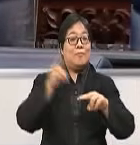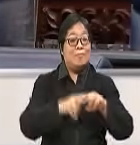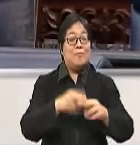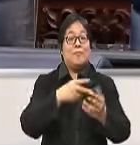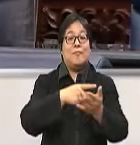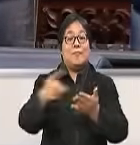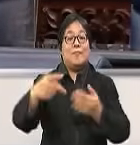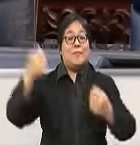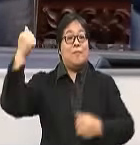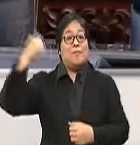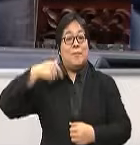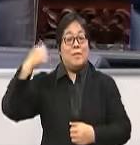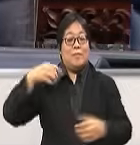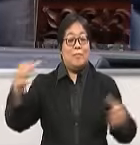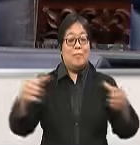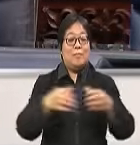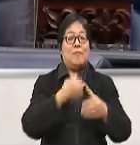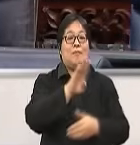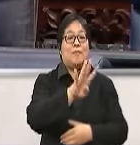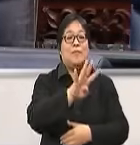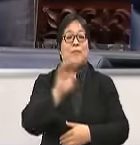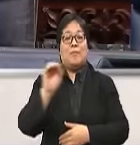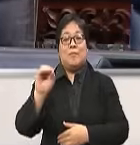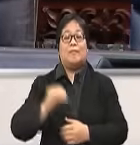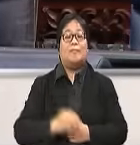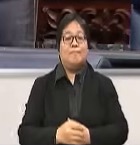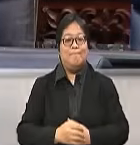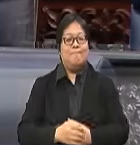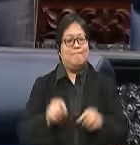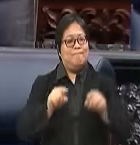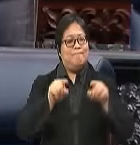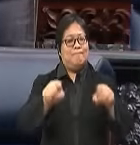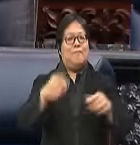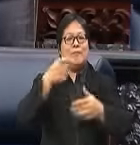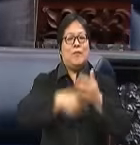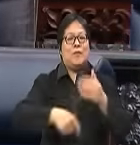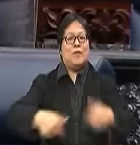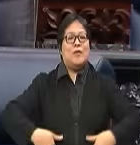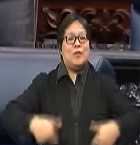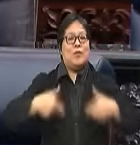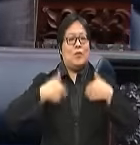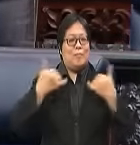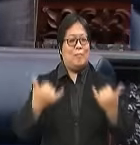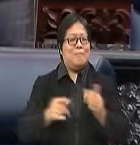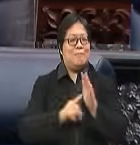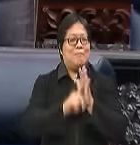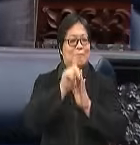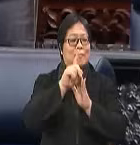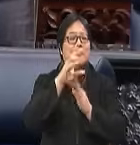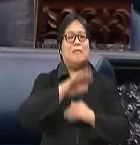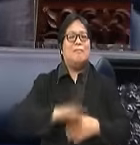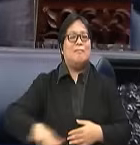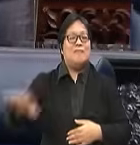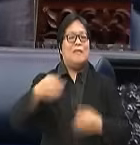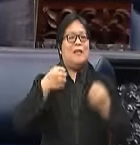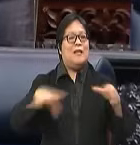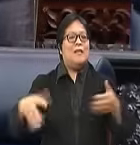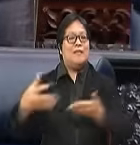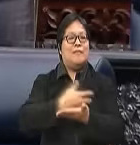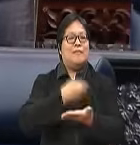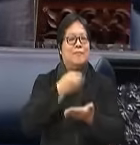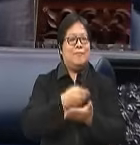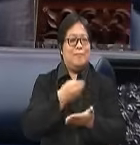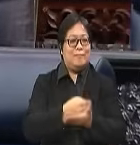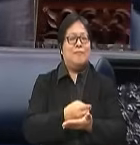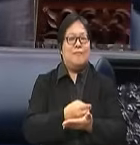bayaran pensiun bagi golongan B40 selaras dengan kos Sara hidup yang tinggi dan ramah yang kehilangan sumber